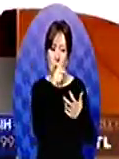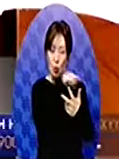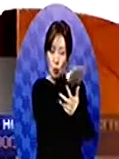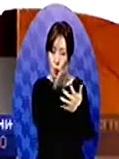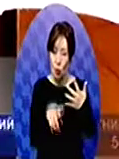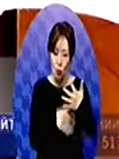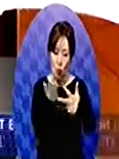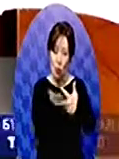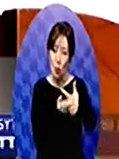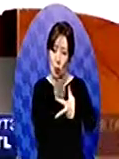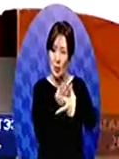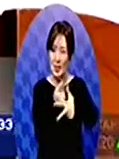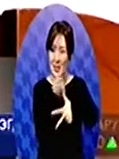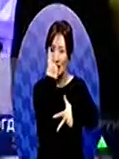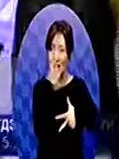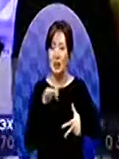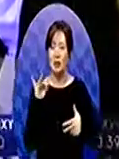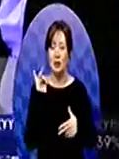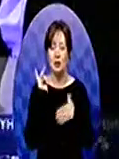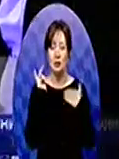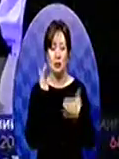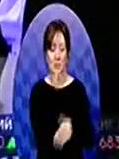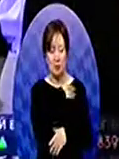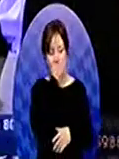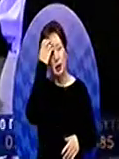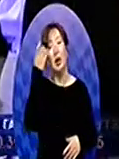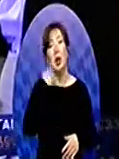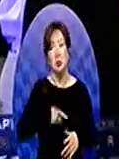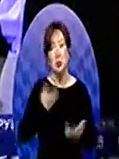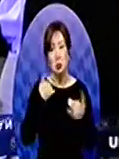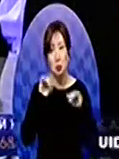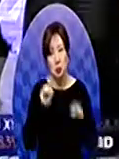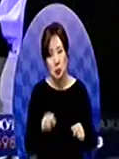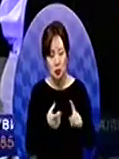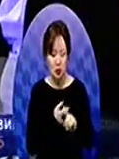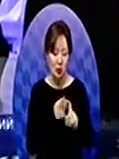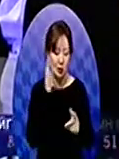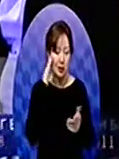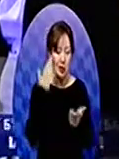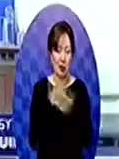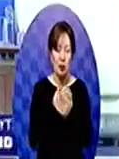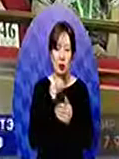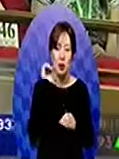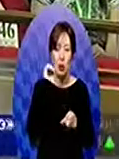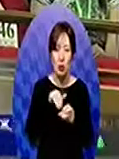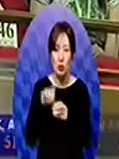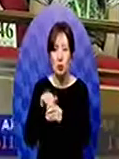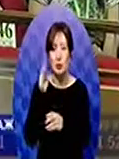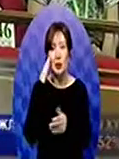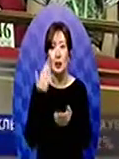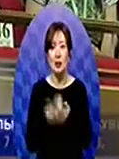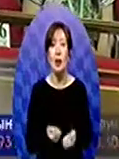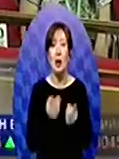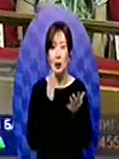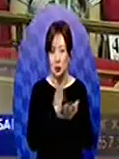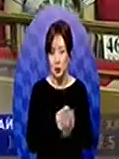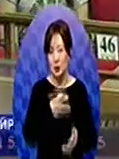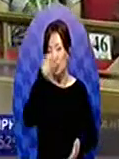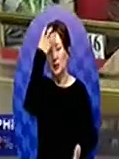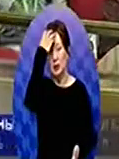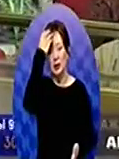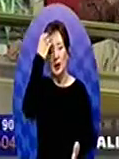бүтцийг үндсэн хуулиар тогтоох яамдын нэрийг тусгах саналыг ч гаргаад байна. Засгийн газрын бүрэлдэхүүнээ